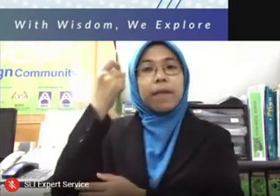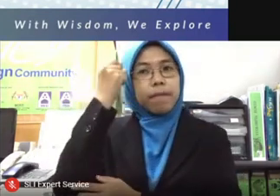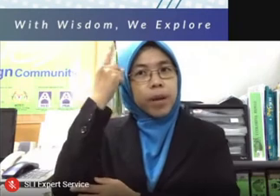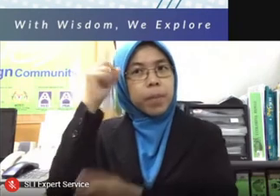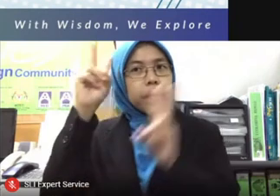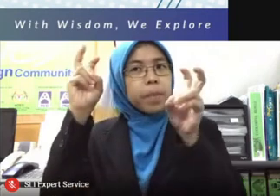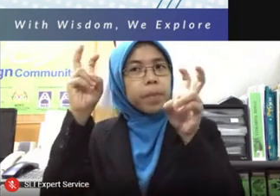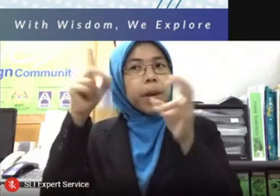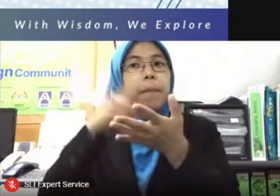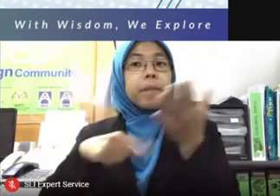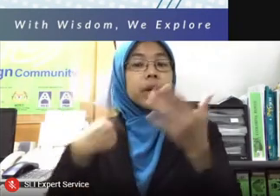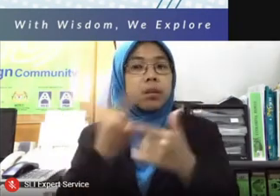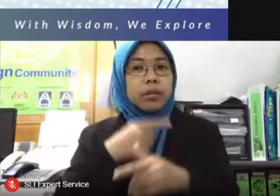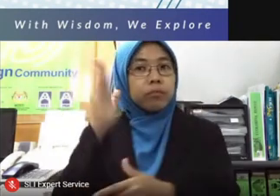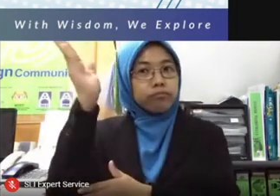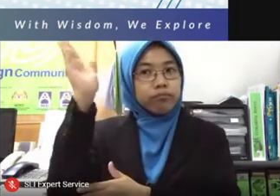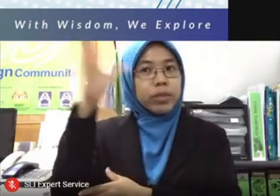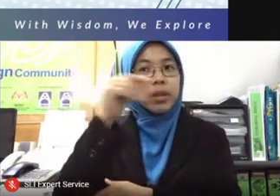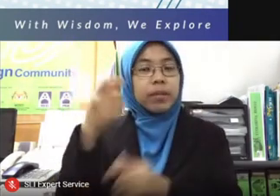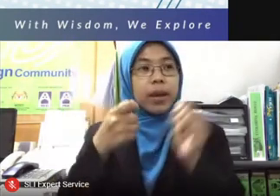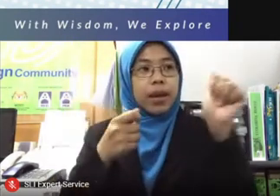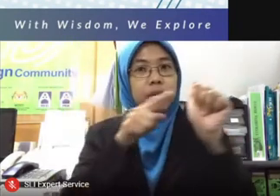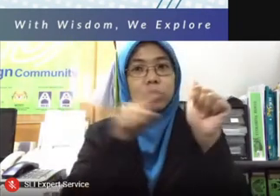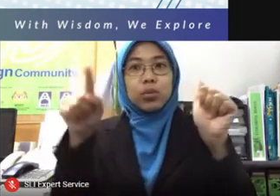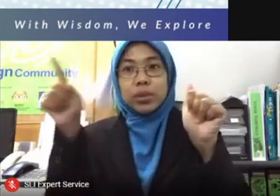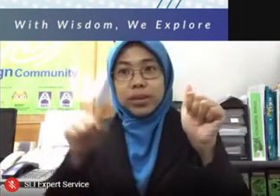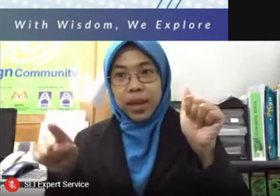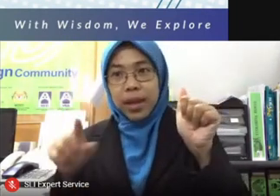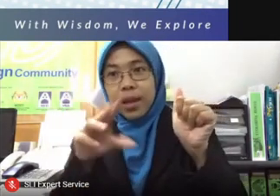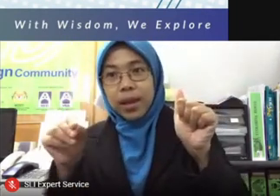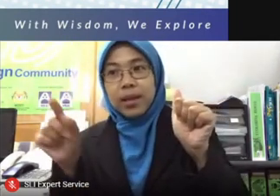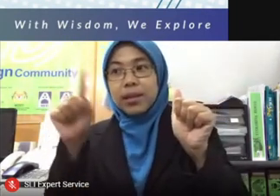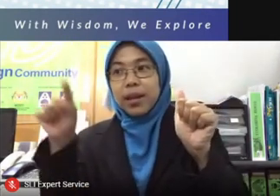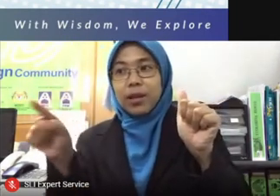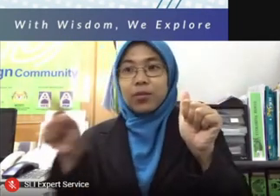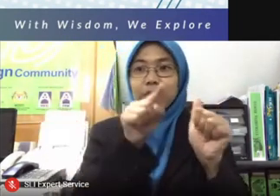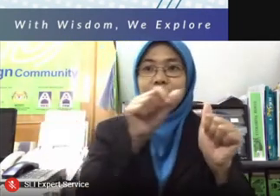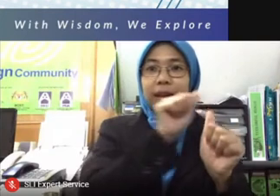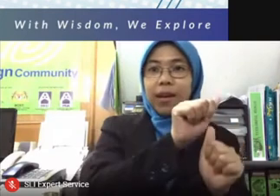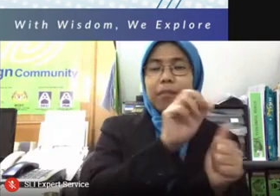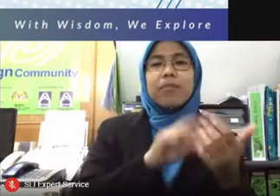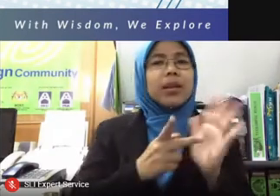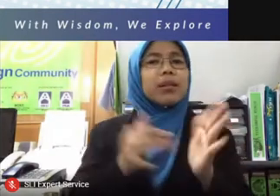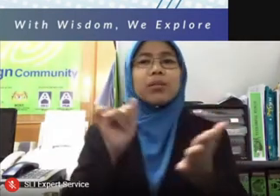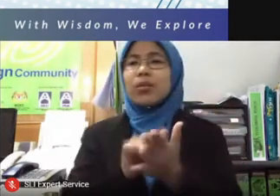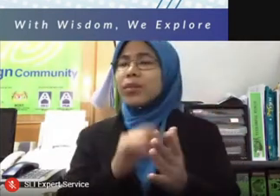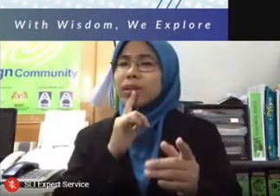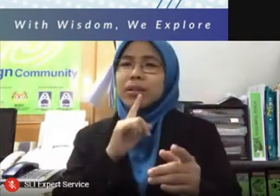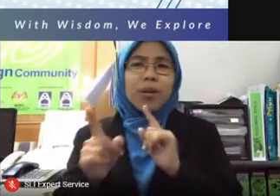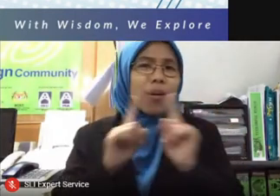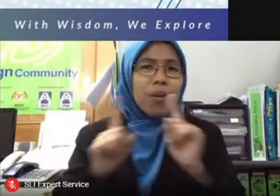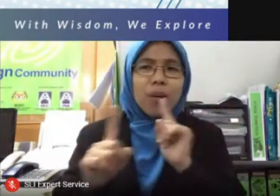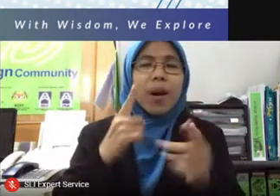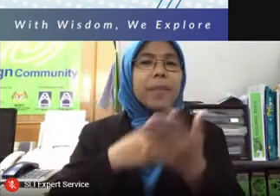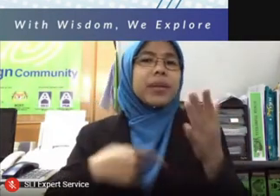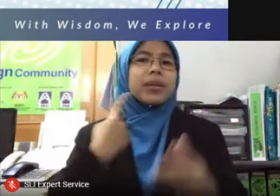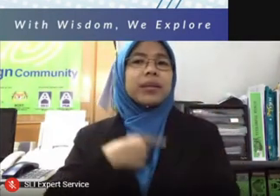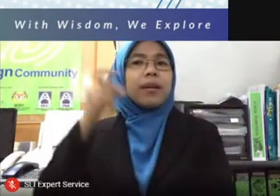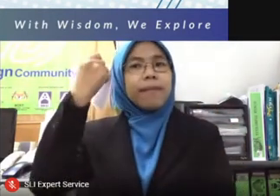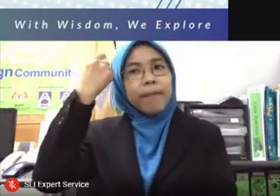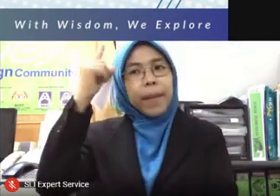kita nak ucap. Okay, from A to Z, Z to A. Patah-patah balik, itu je lah. Dunia kita akan bercakap tentang apa yang kita faham saja.